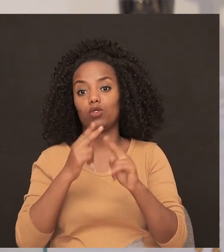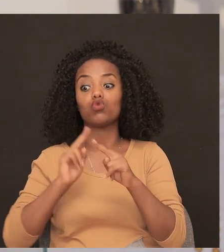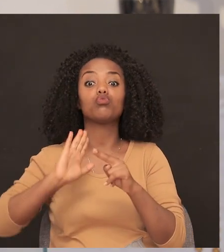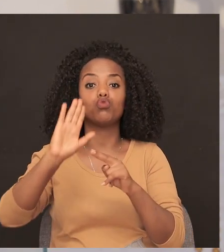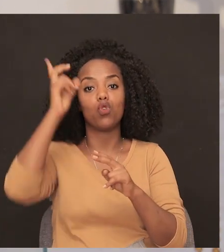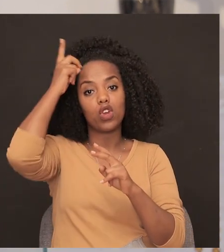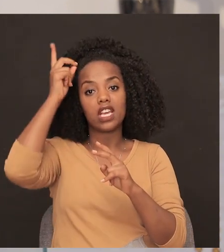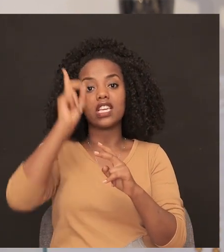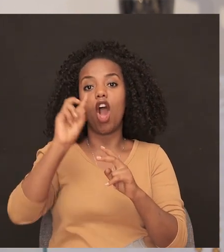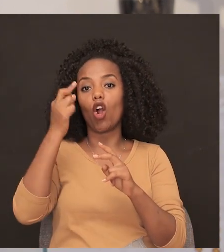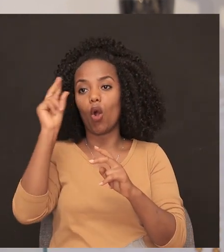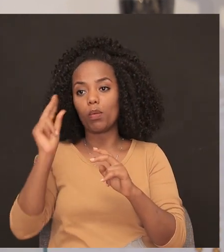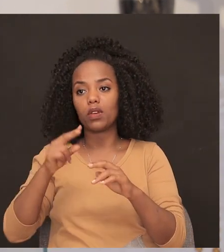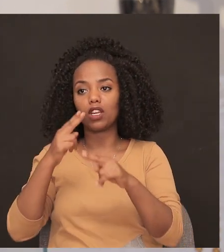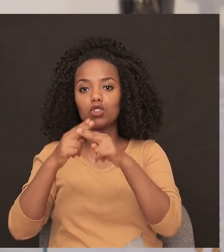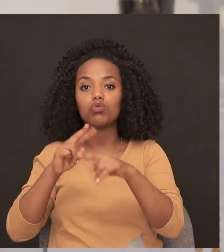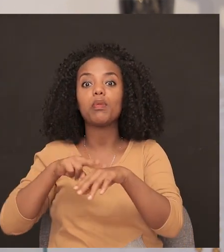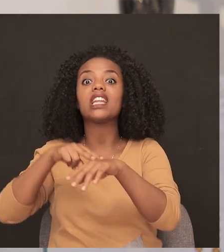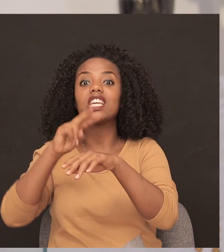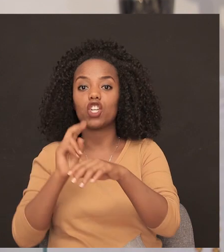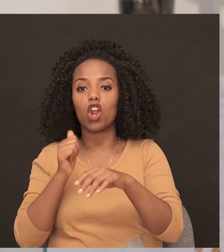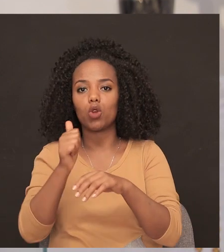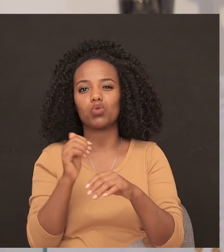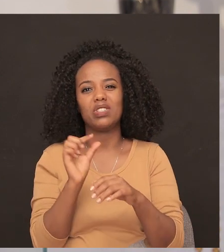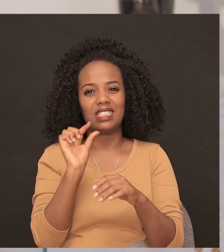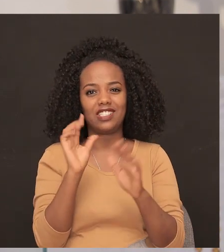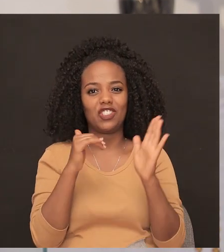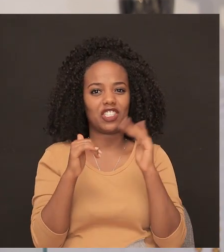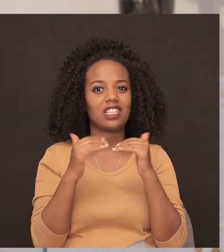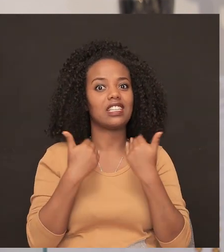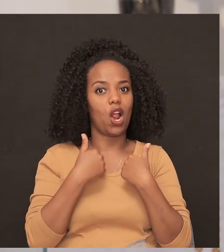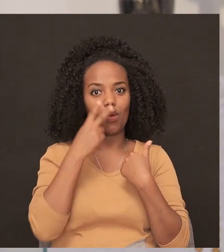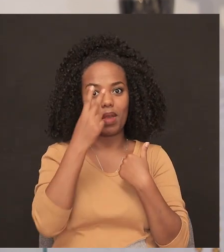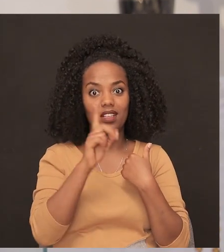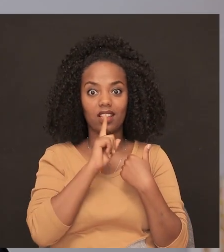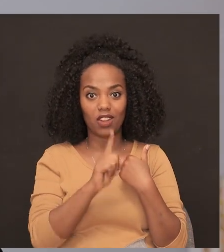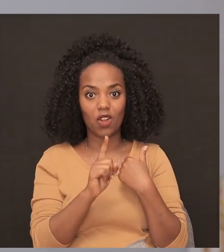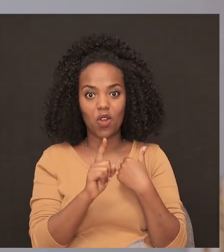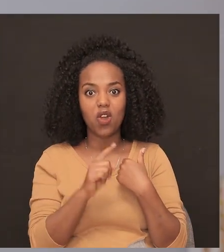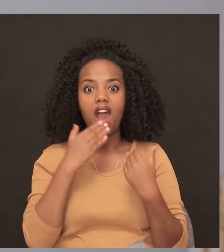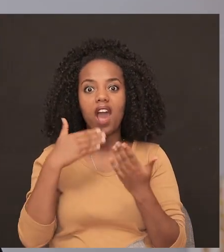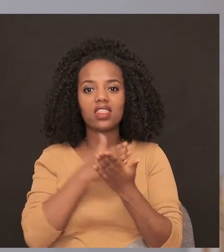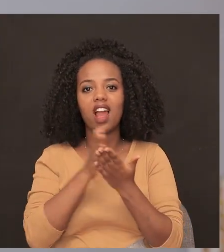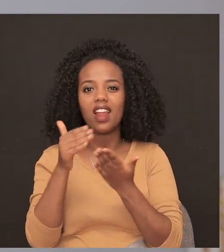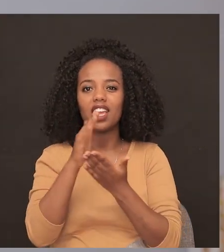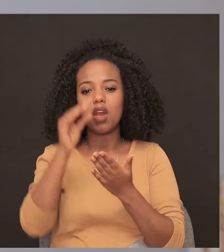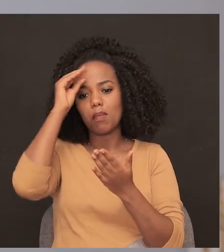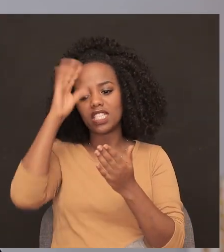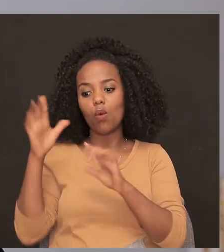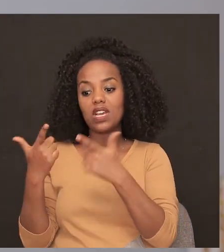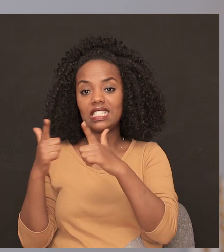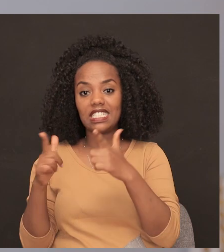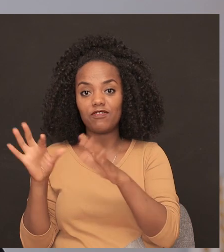ራሱ ከስሙ መነሻ ራሱ ሌላ ችግር እንዳለው የሚያሳይ ነው። ያታለለ በሰው እድል